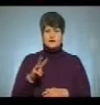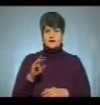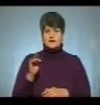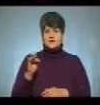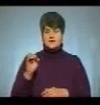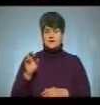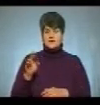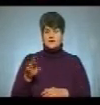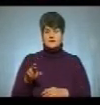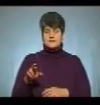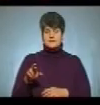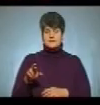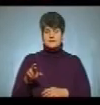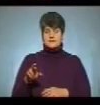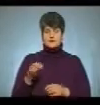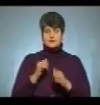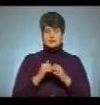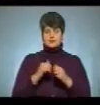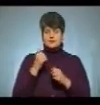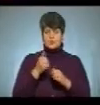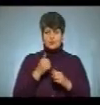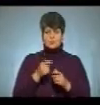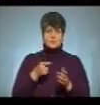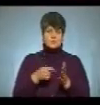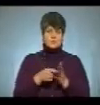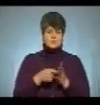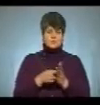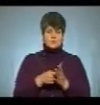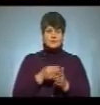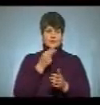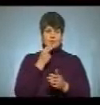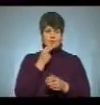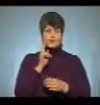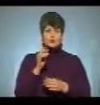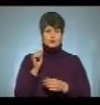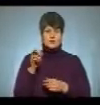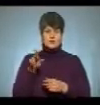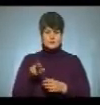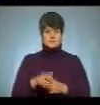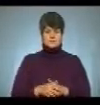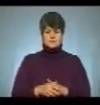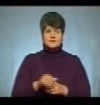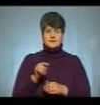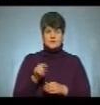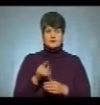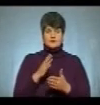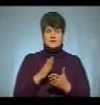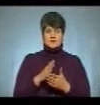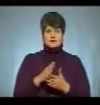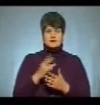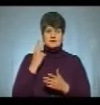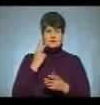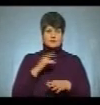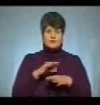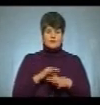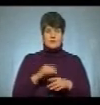Кожного року у цей день вони приглашають вас традиційною стравою «Різдва путею». Тут є і центр культури і дозвілля Теребовлянської громади,